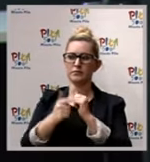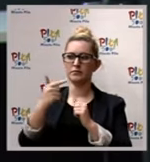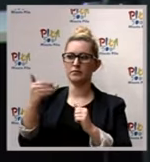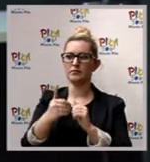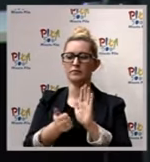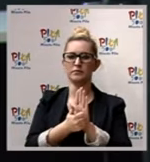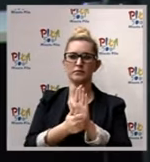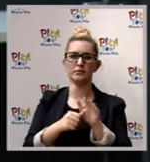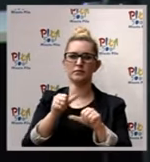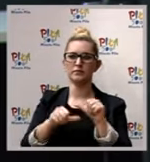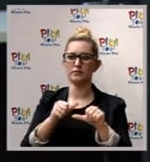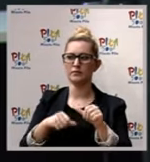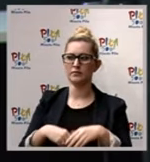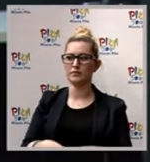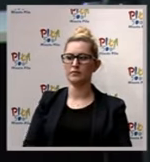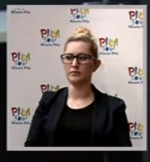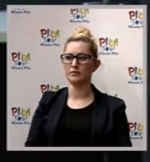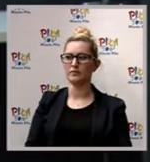2016 roku.